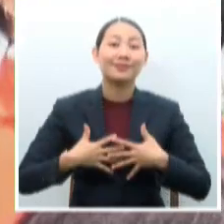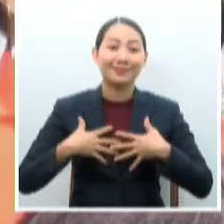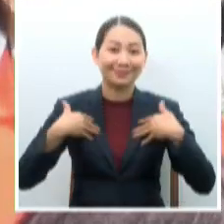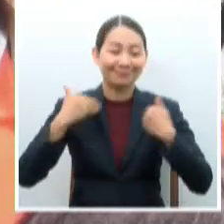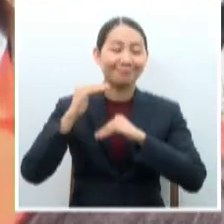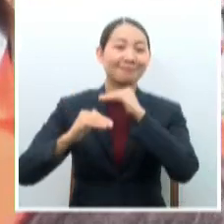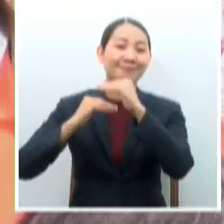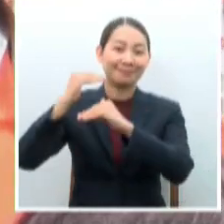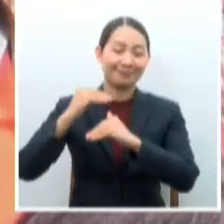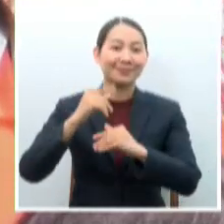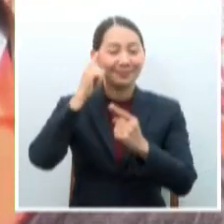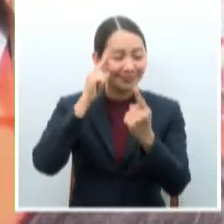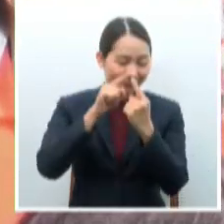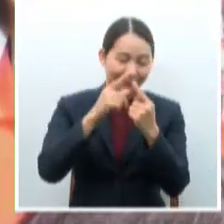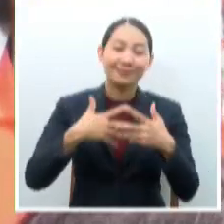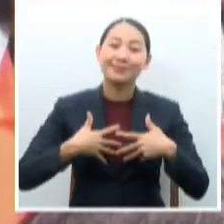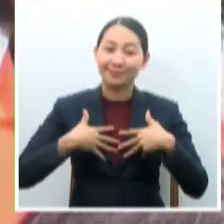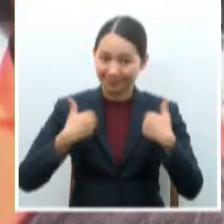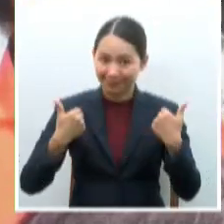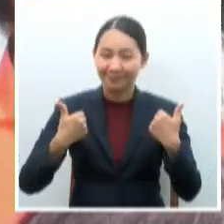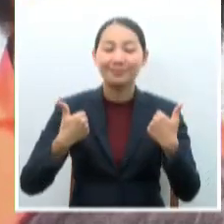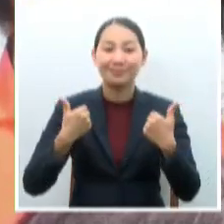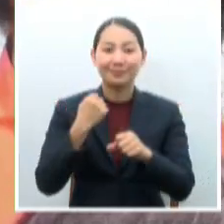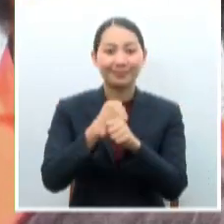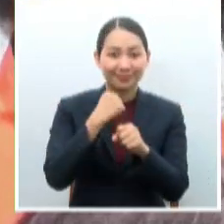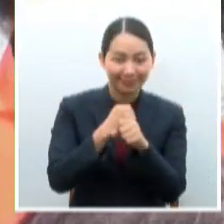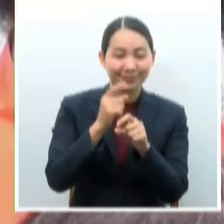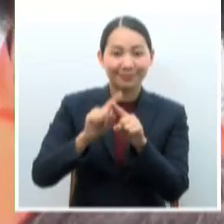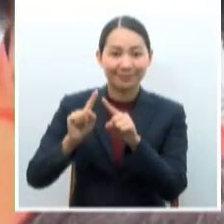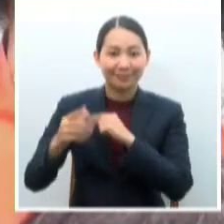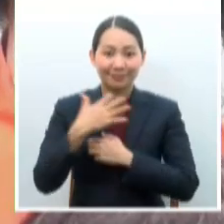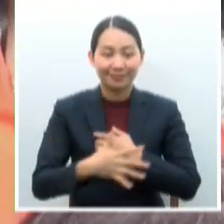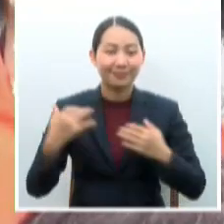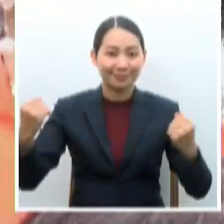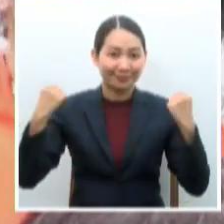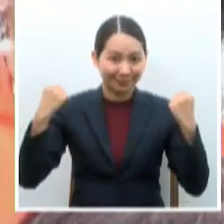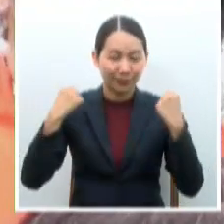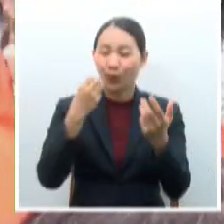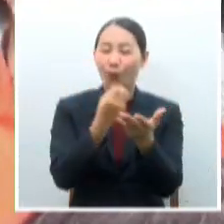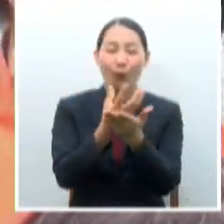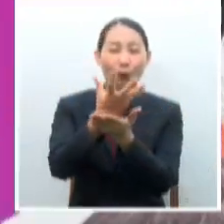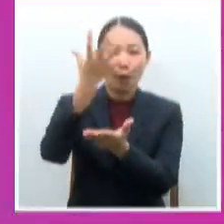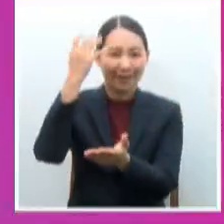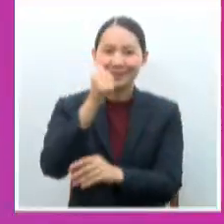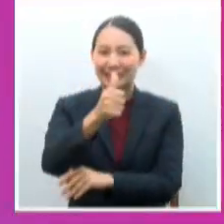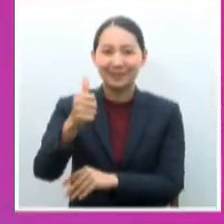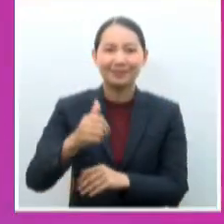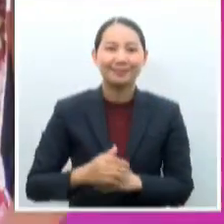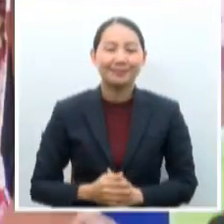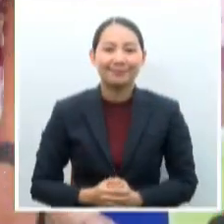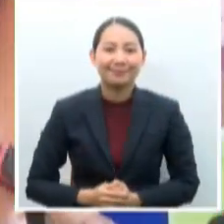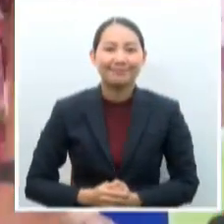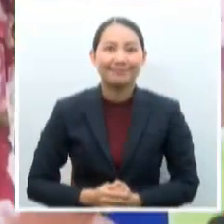ญนะคะสุขสมหวังในหน้าที่การงานสุขภาพสมบูรณ์แข็งแรงรวยๆเฮงๆตลอดปีค่ะ